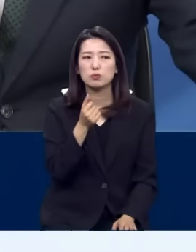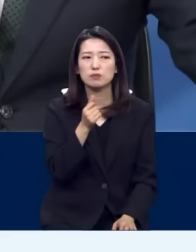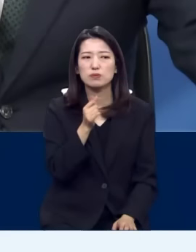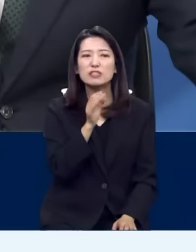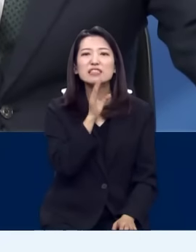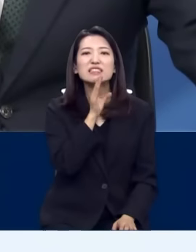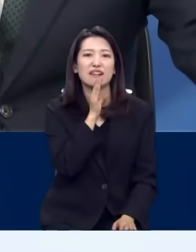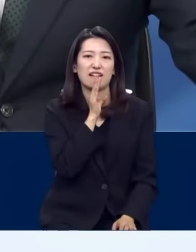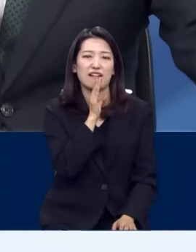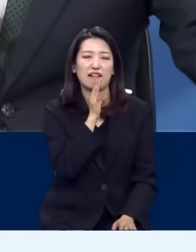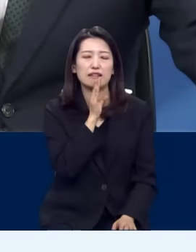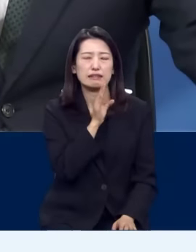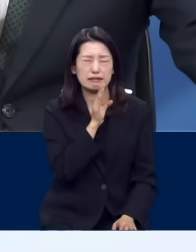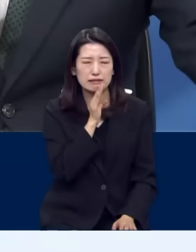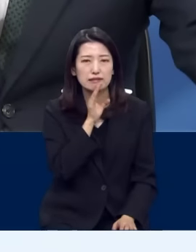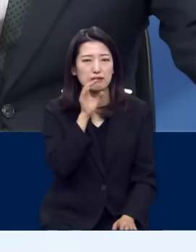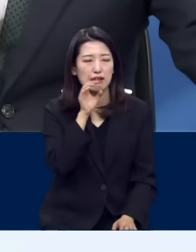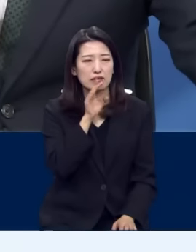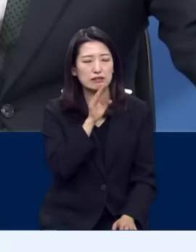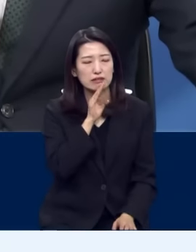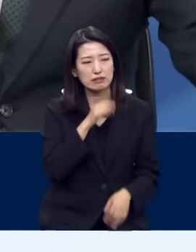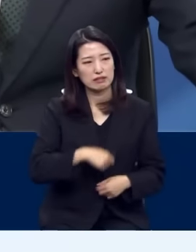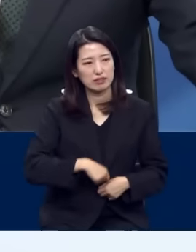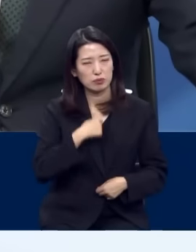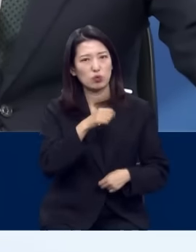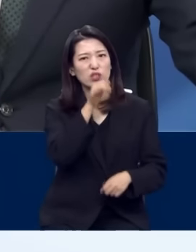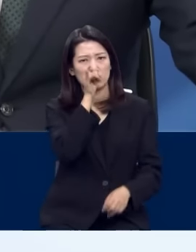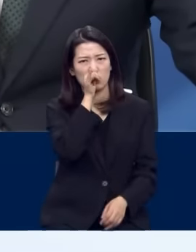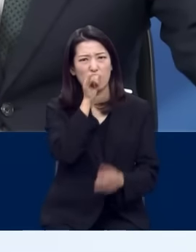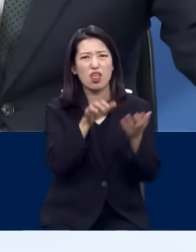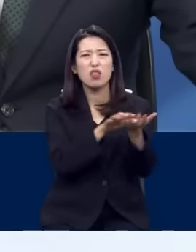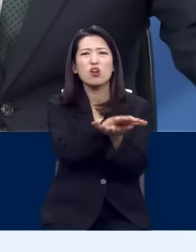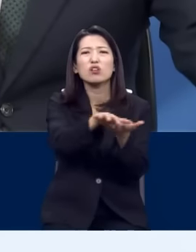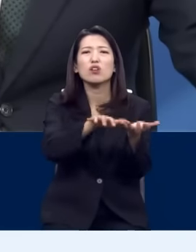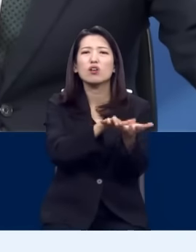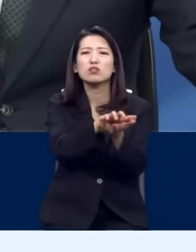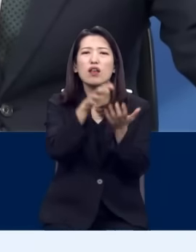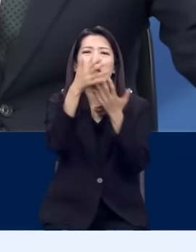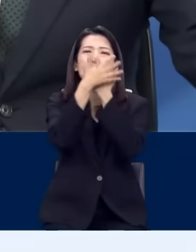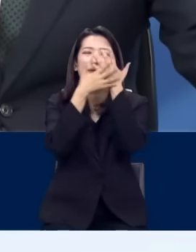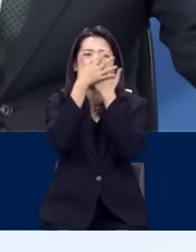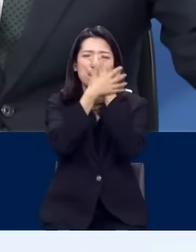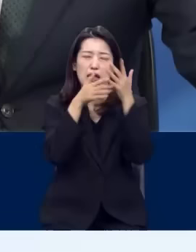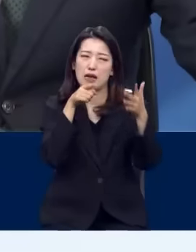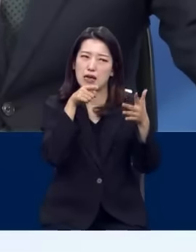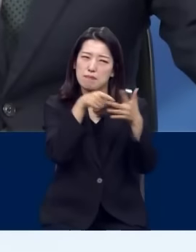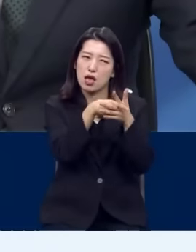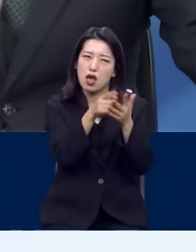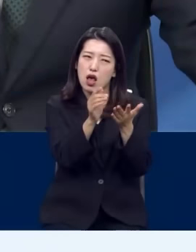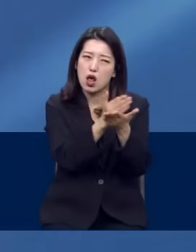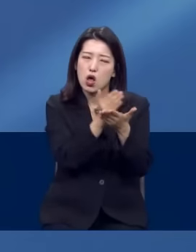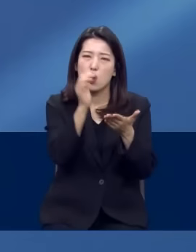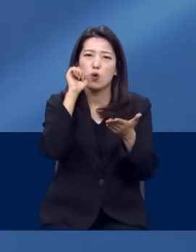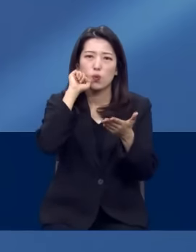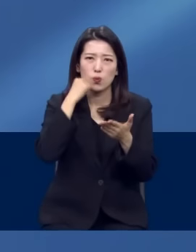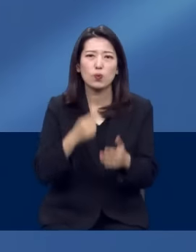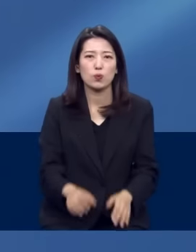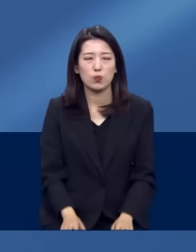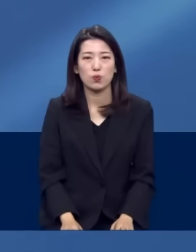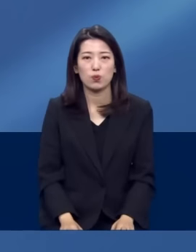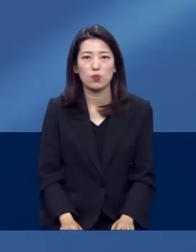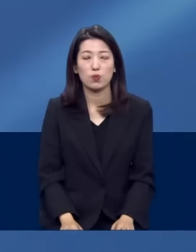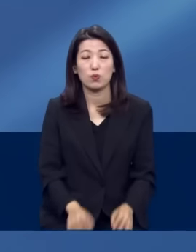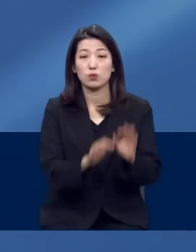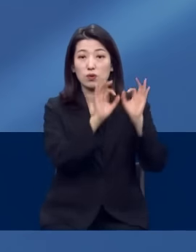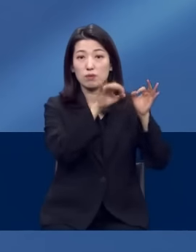지금 얘기 다 피하고 있습니다만 대통령과 통화한거 5월 9일 날 그리고 나 김건희 여사 통화는 또 그날 당일날 얘기하고 그러지 않습니까 그러니까